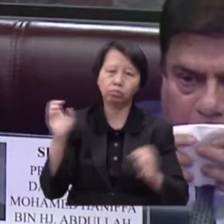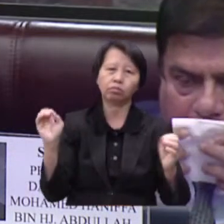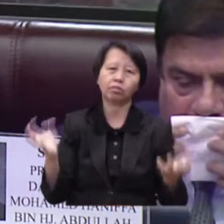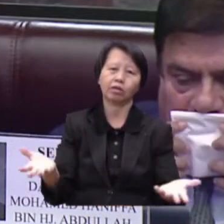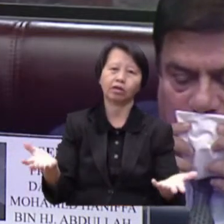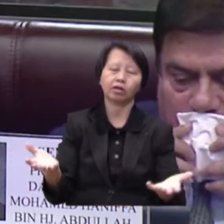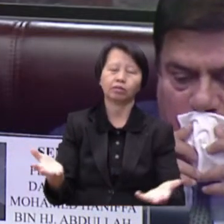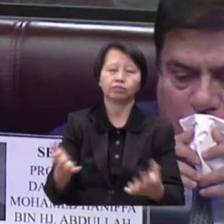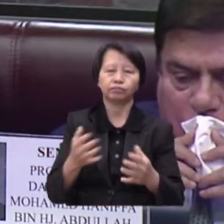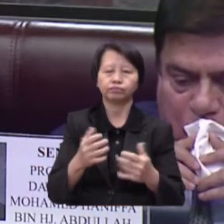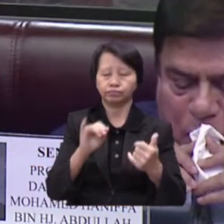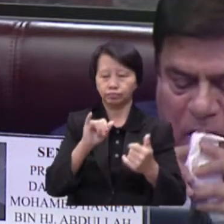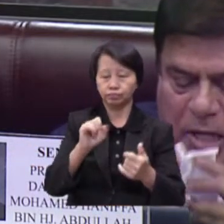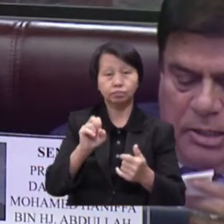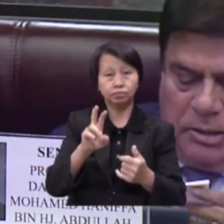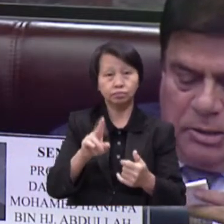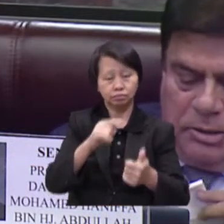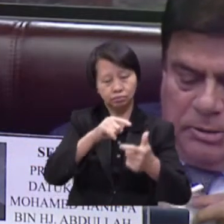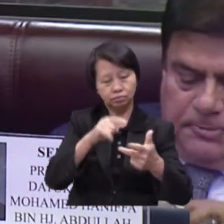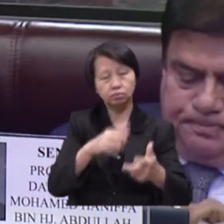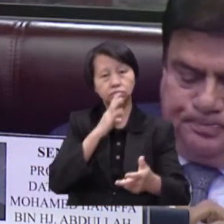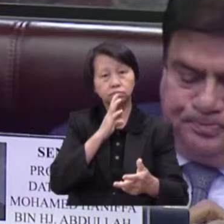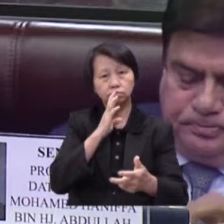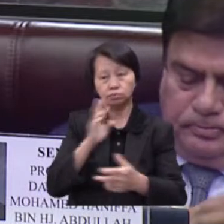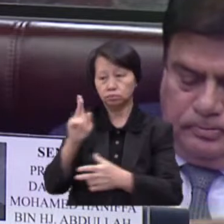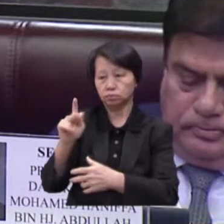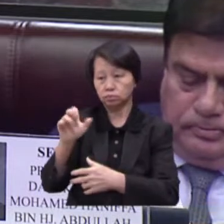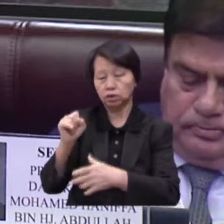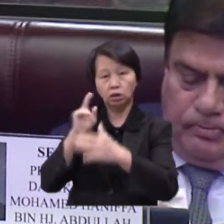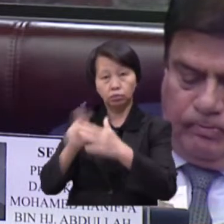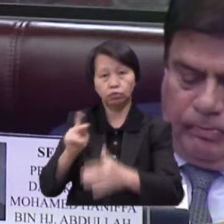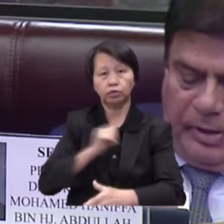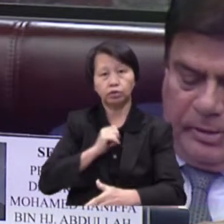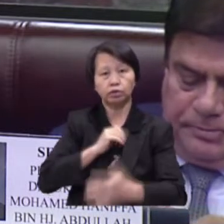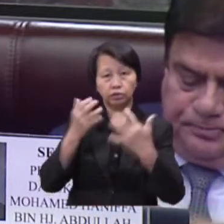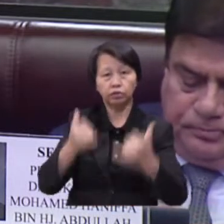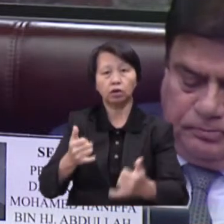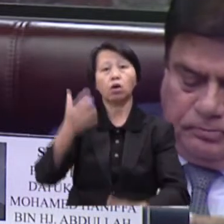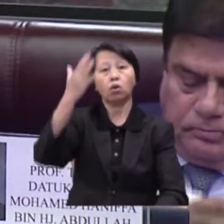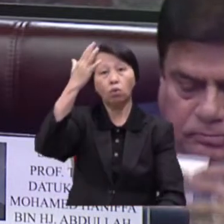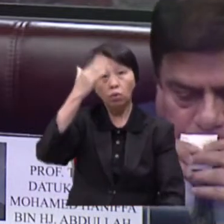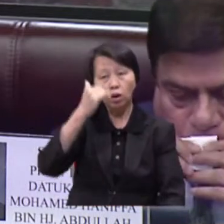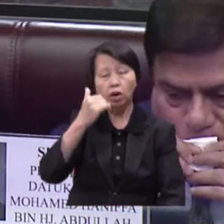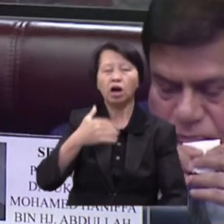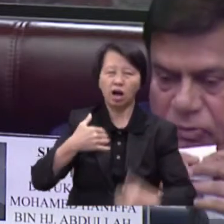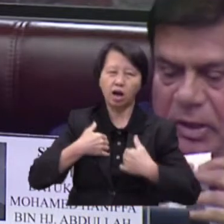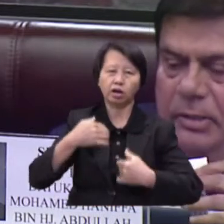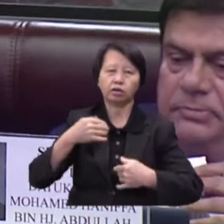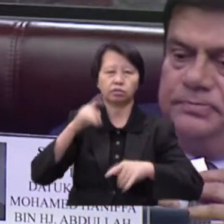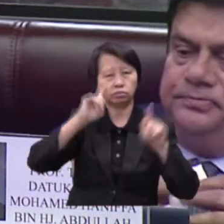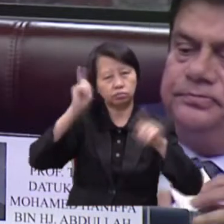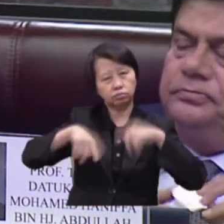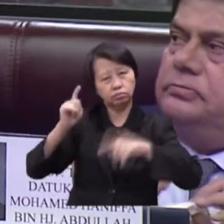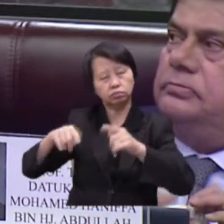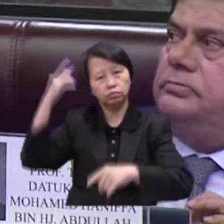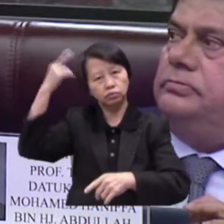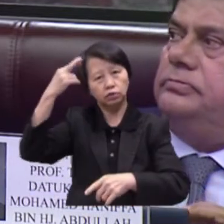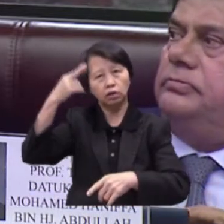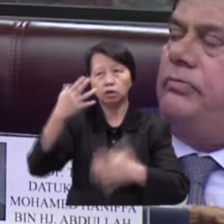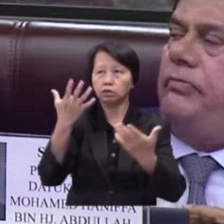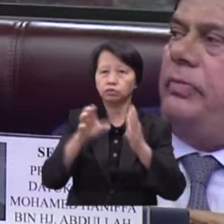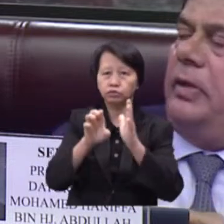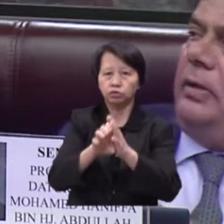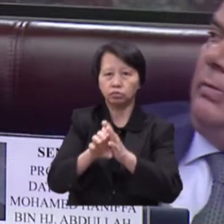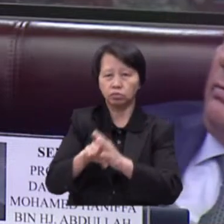selain dari isu yang saya sebut tadi kiss bunuh diri sekarang ini juga didorong oleh berbagai faktor lain antaranya